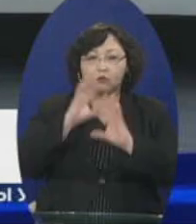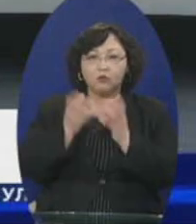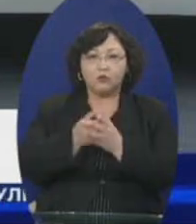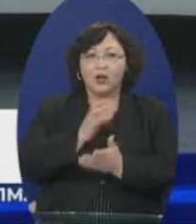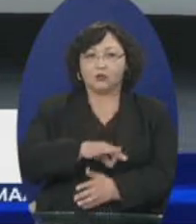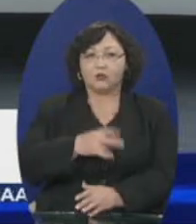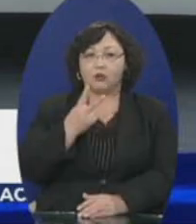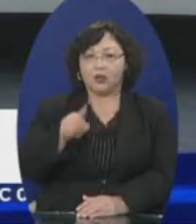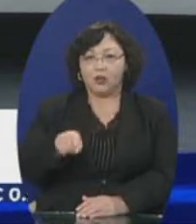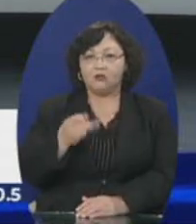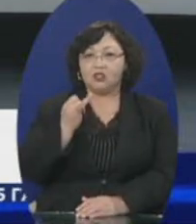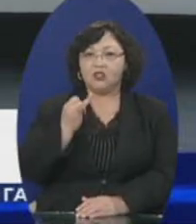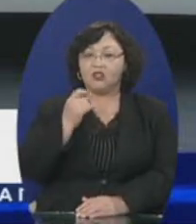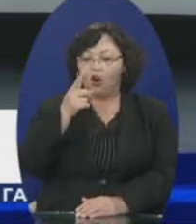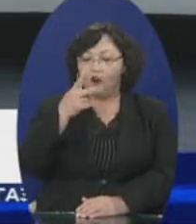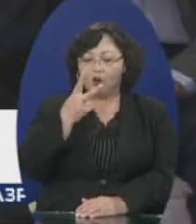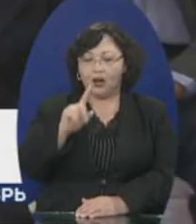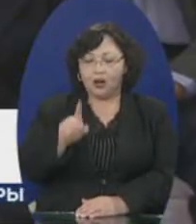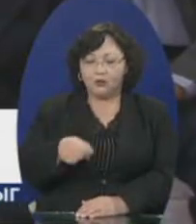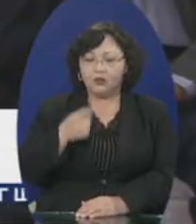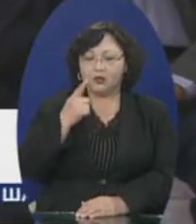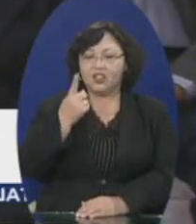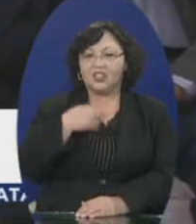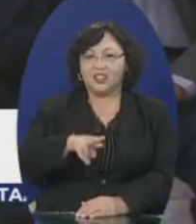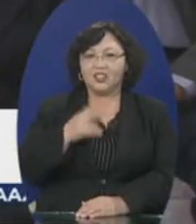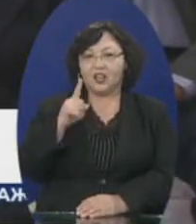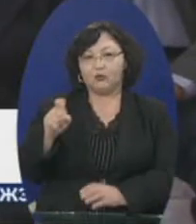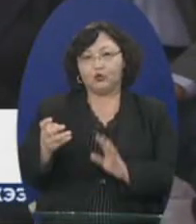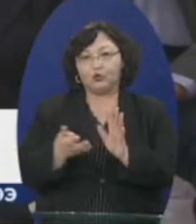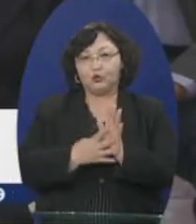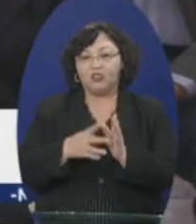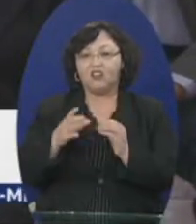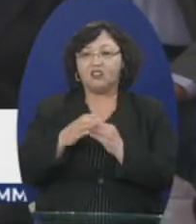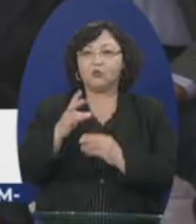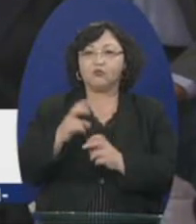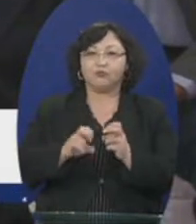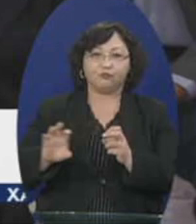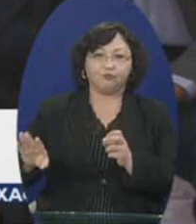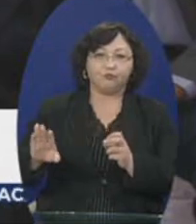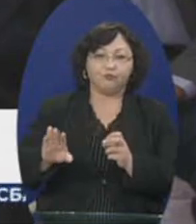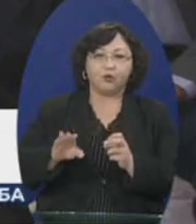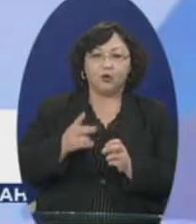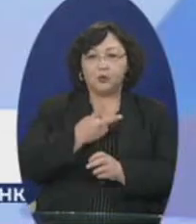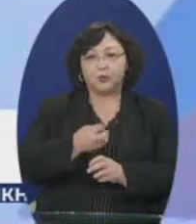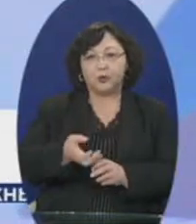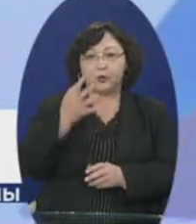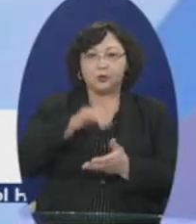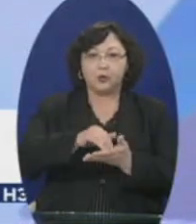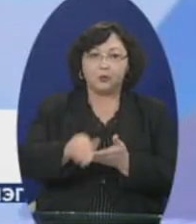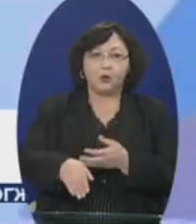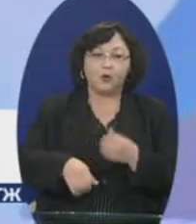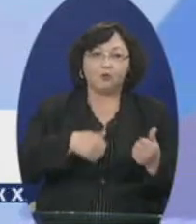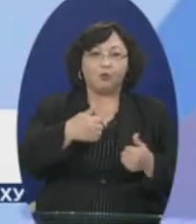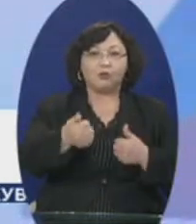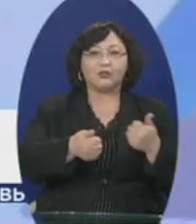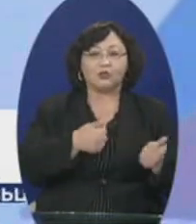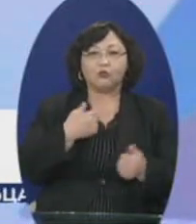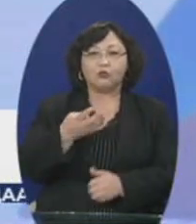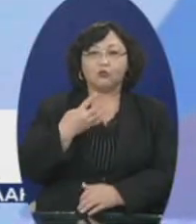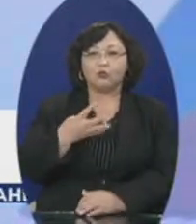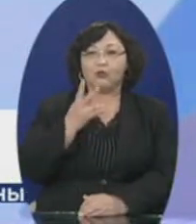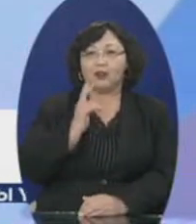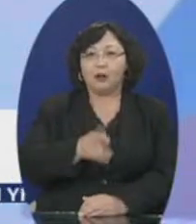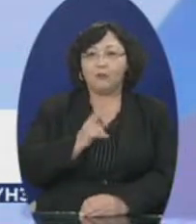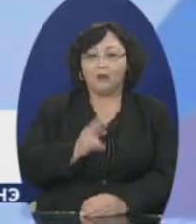байгаагийн 1.9 их найд нь Эрдэнэ төлөвлөрийн ашиг, за үлдэж буй 200 гаруй тэрбум төгрөг нь бусад ашигтай ажилласан гих 44